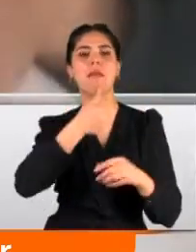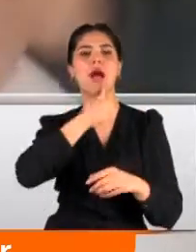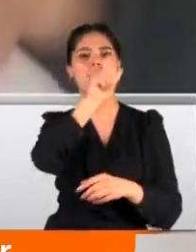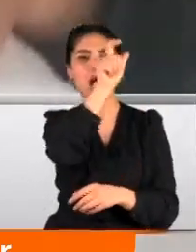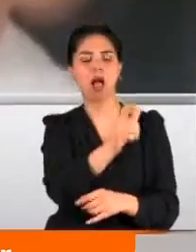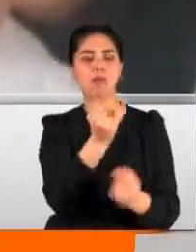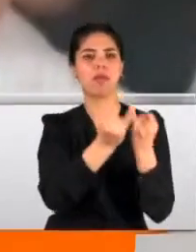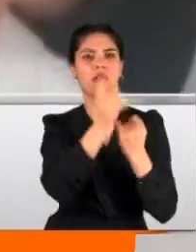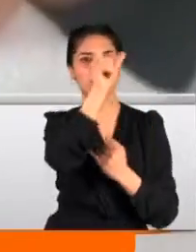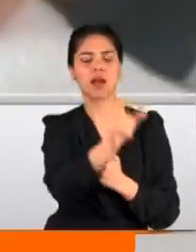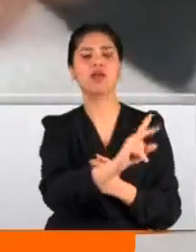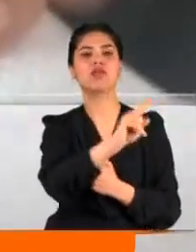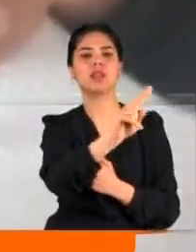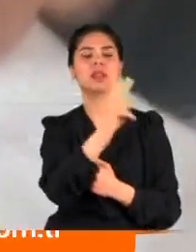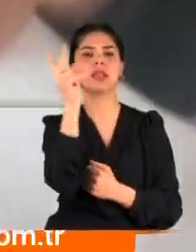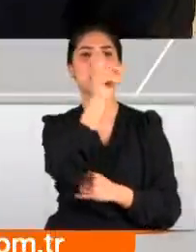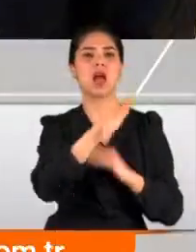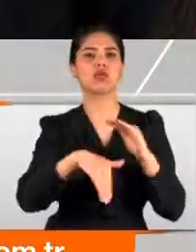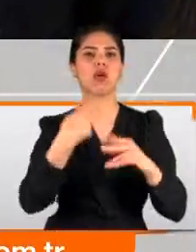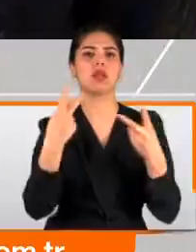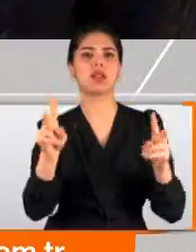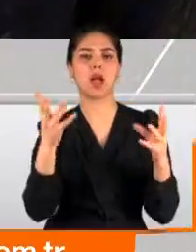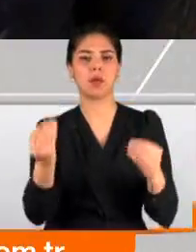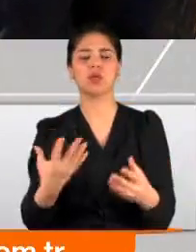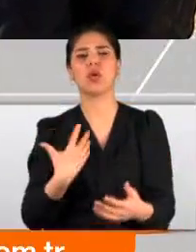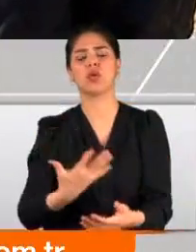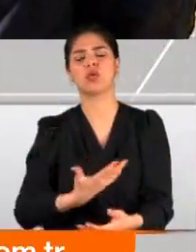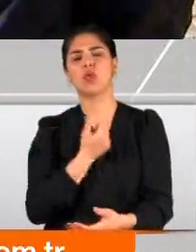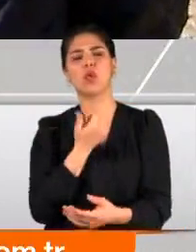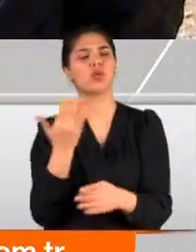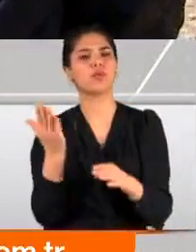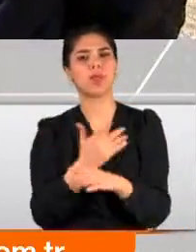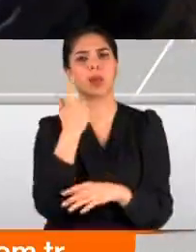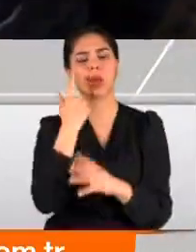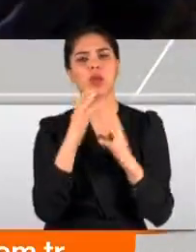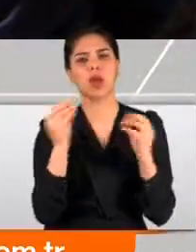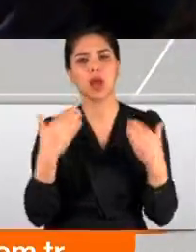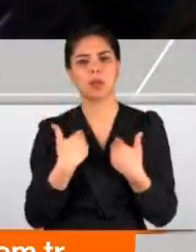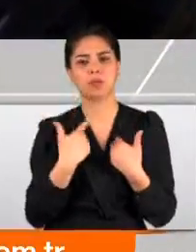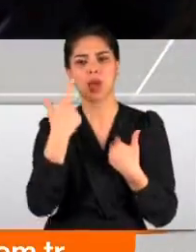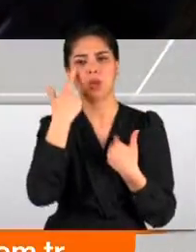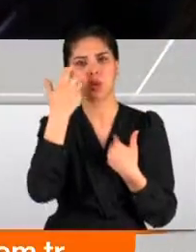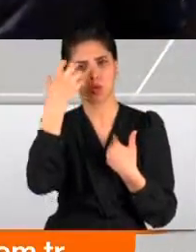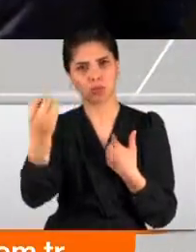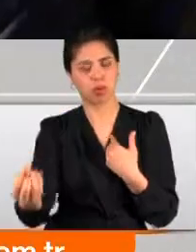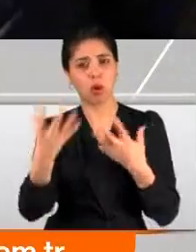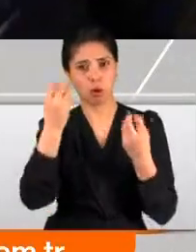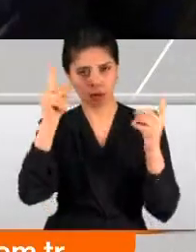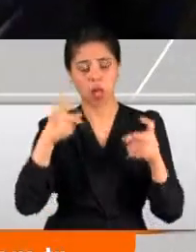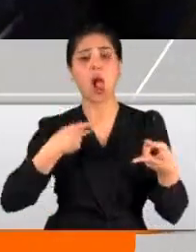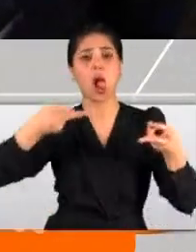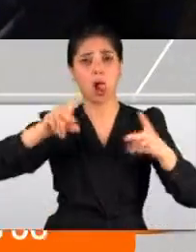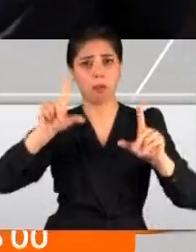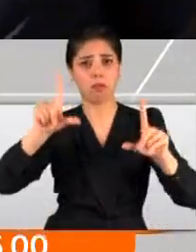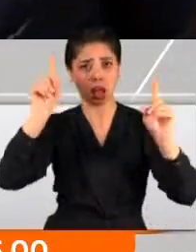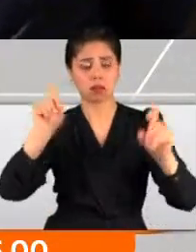ise 2 ayın sonunda serbest kaldı. Üzgünüm. Çünkü neden üzgünüm? Ya gözümü kaybettim. Yani gözümün çıkması mı lazımdı? Ya da ölmem mi lazımdı?